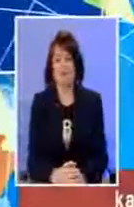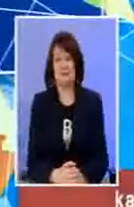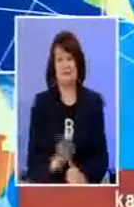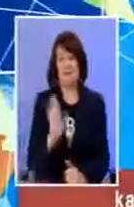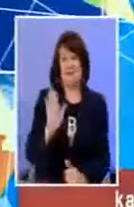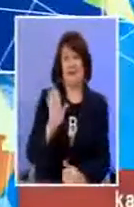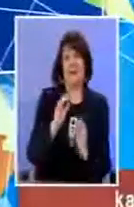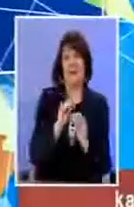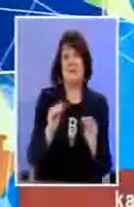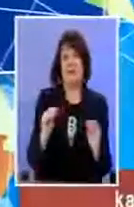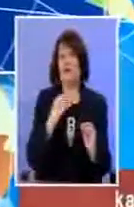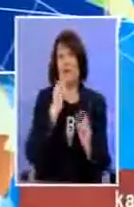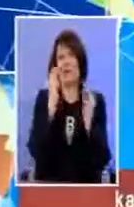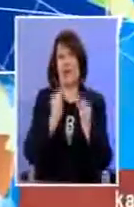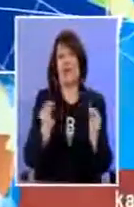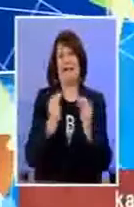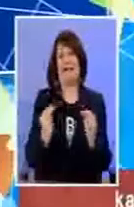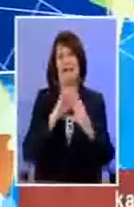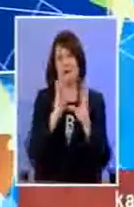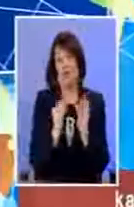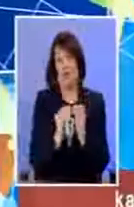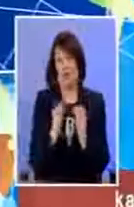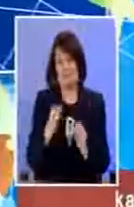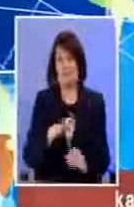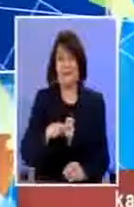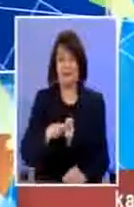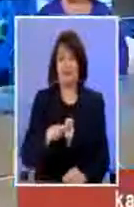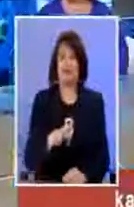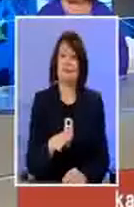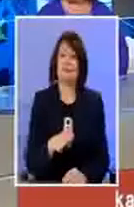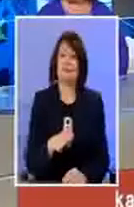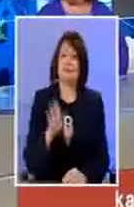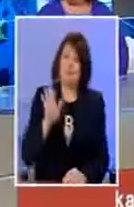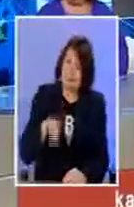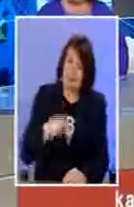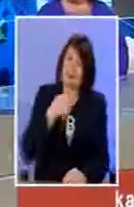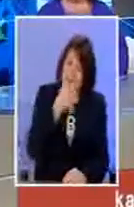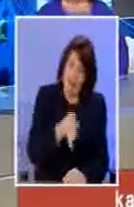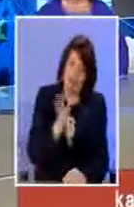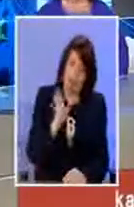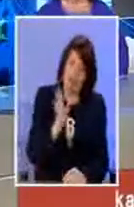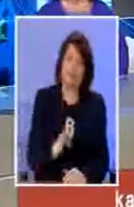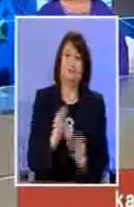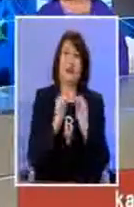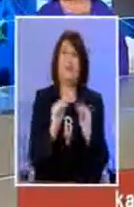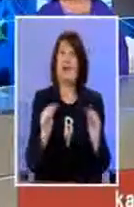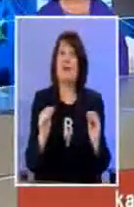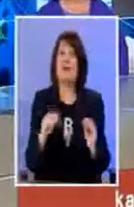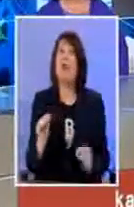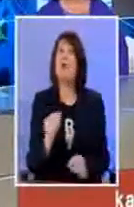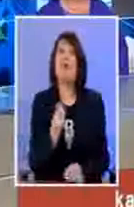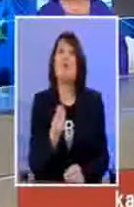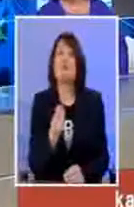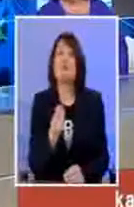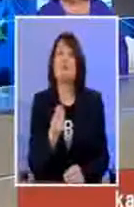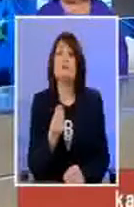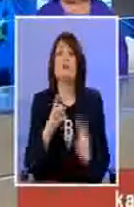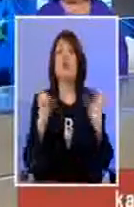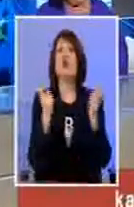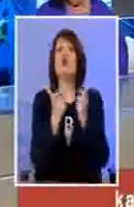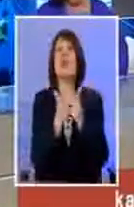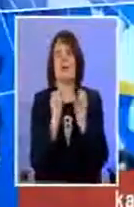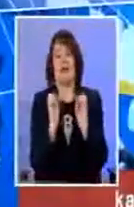την παιδεία. Θα μου επιτρέψετε να κάνω ένα τελευταίο σχόλιο. Η παιδεία δεν προέρχεται. Προέρχεται καταρχήν από την